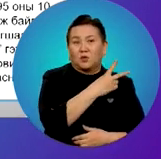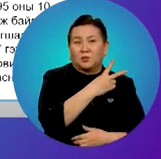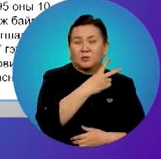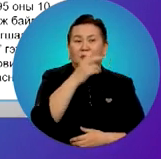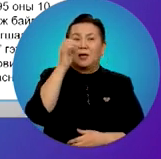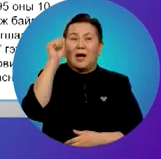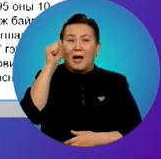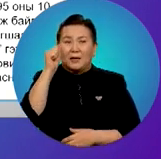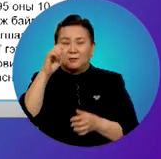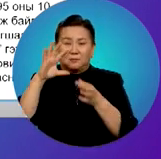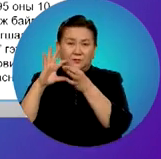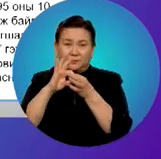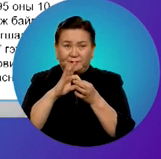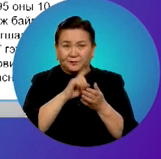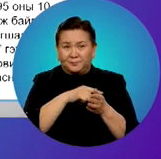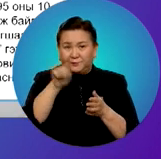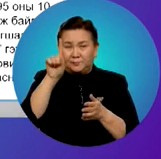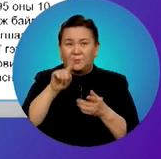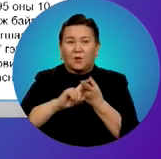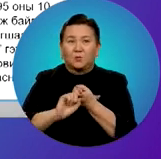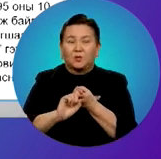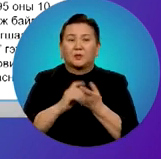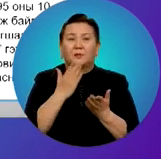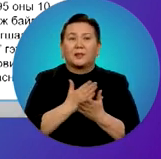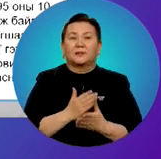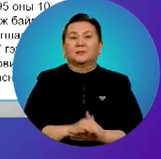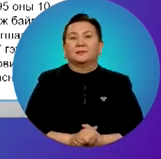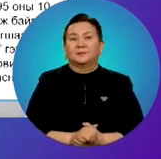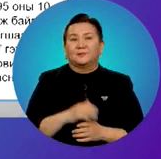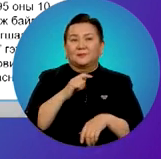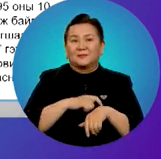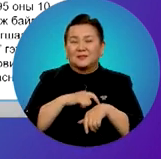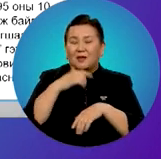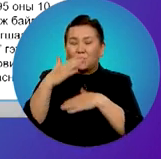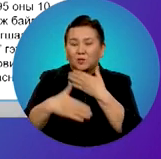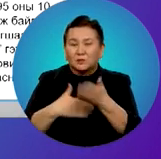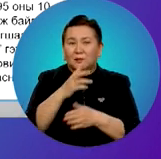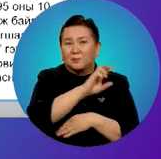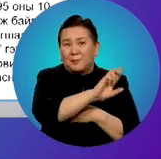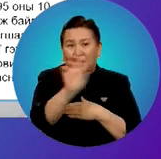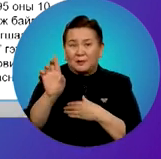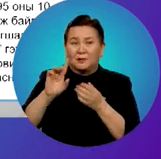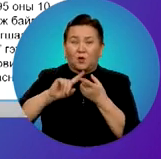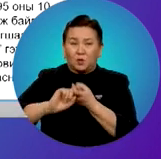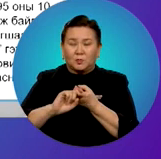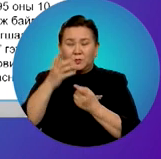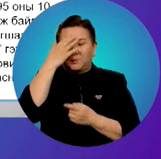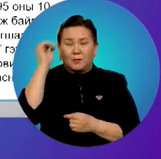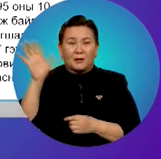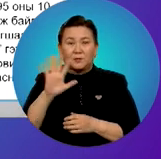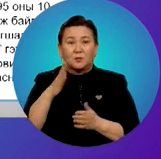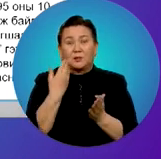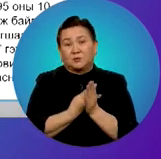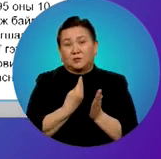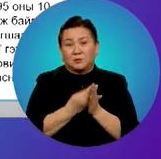э хувилбар буюу нэг модыг тарж ургахад хичнээн жилийн цаг хугацаа зарцуулдаг вэ? Ийм учраас байгалаа одоо устдахгүй байх талаас